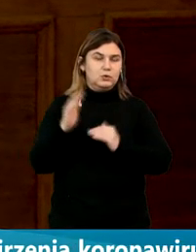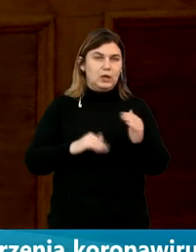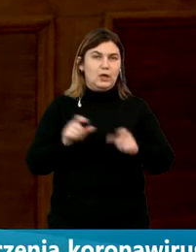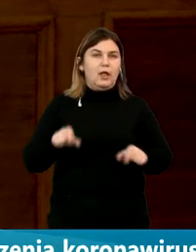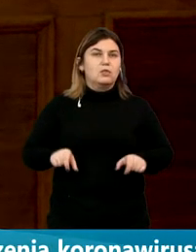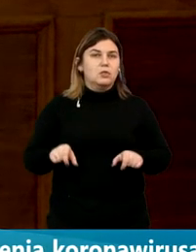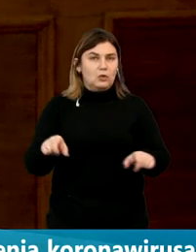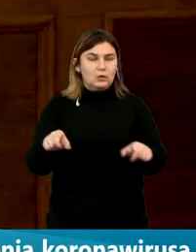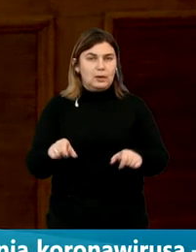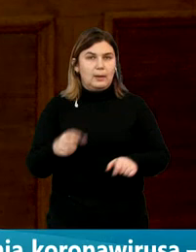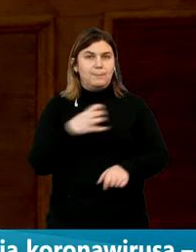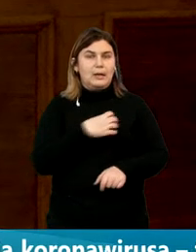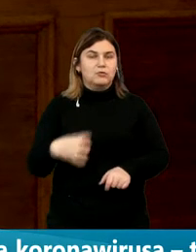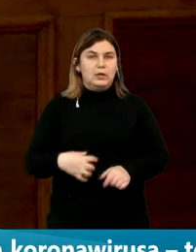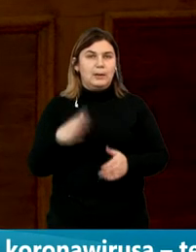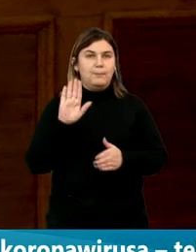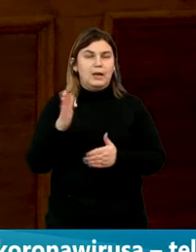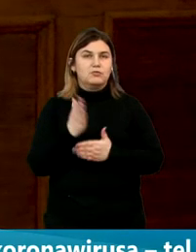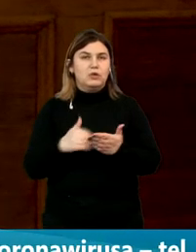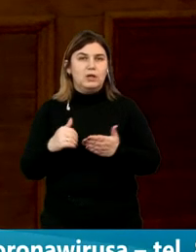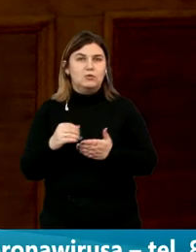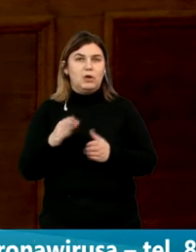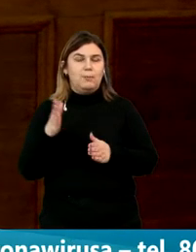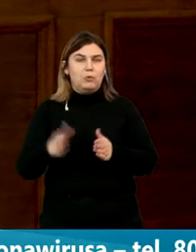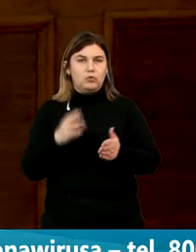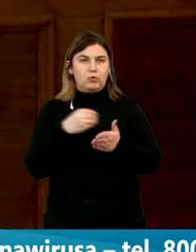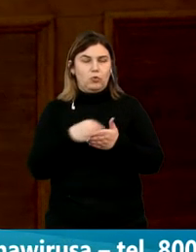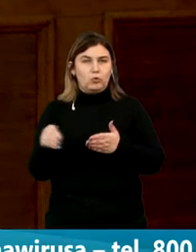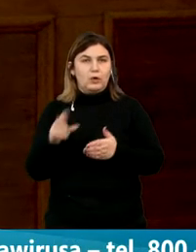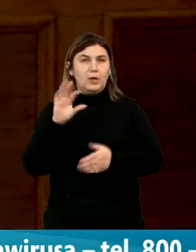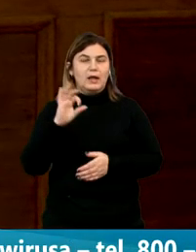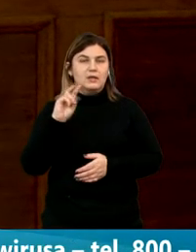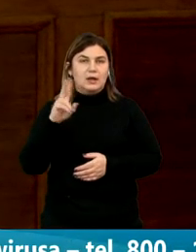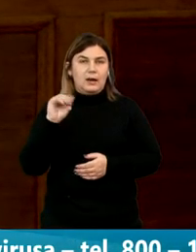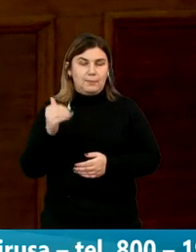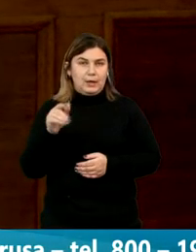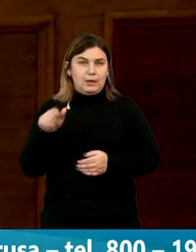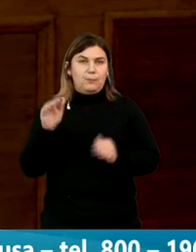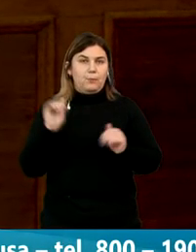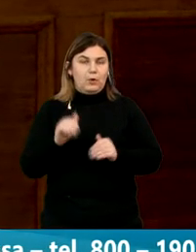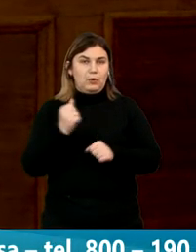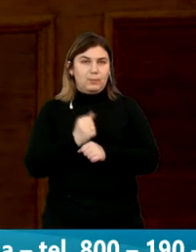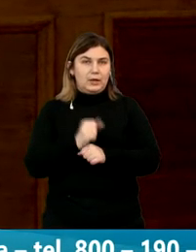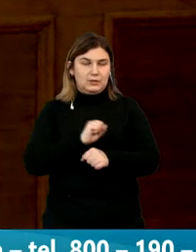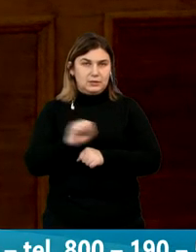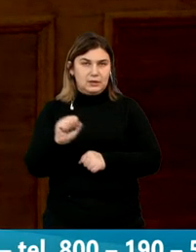Pan marszałek już ma część pociągów nabytych dla obsługi SKM-ki, więc te prace możemy powiedzieć, że trwają.